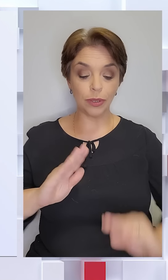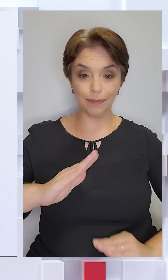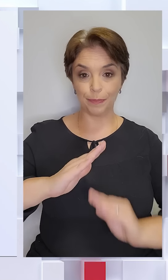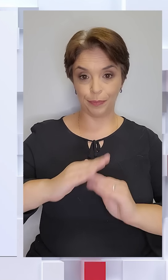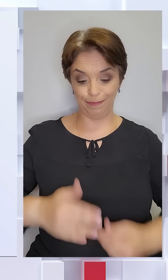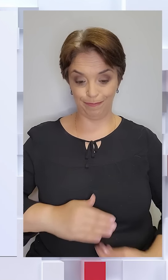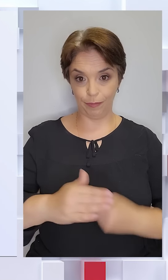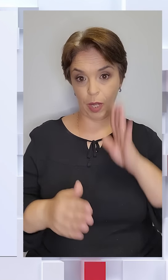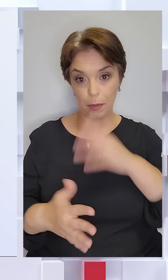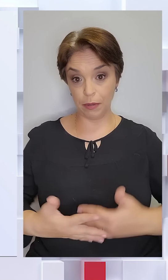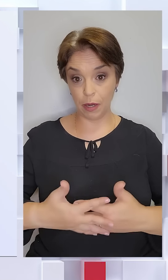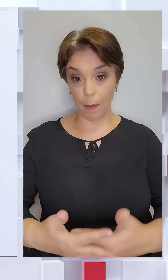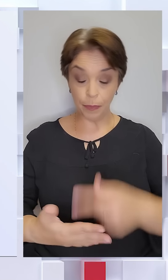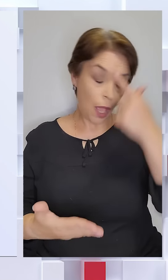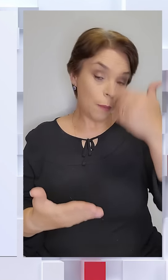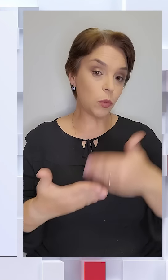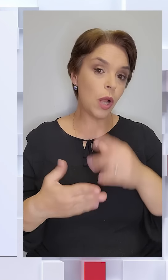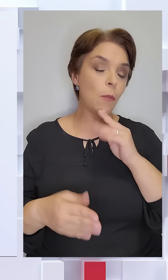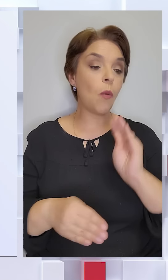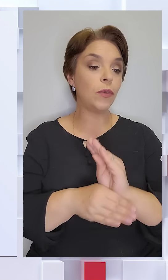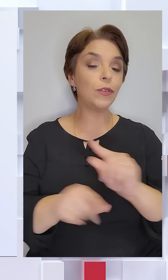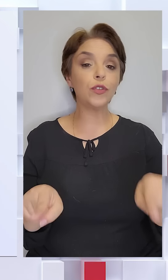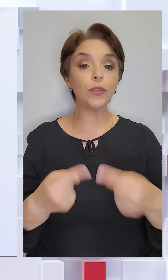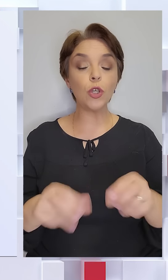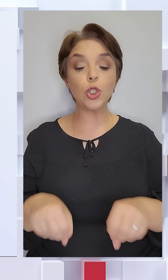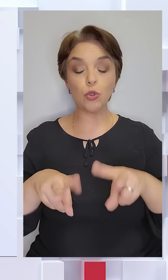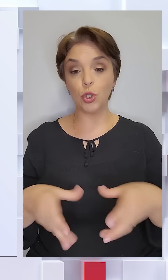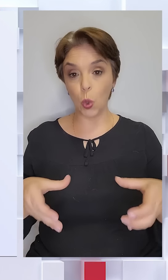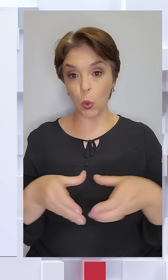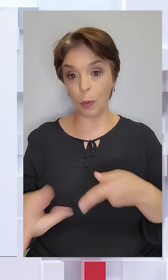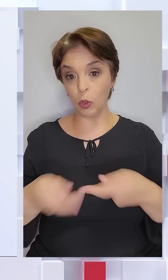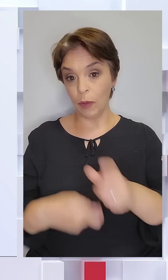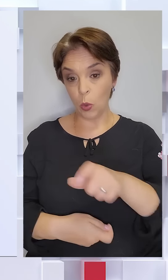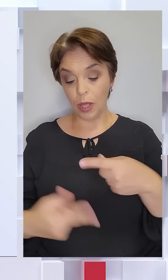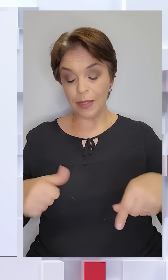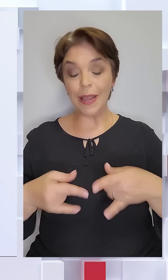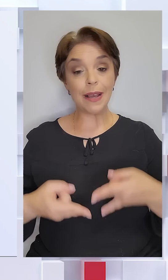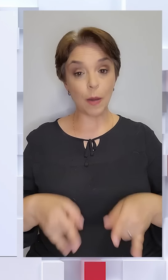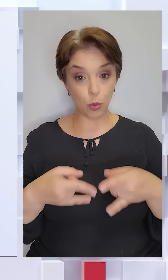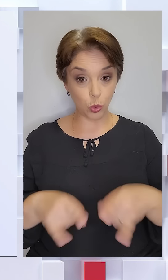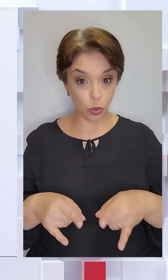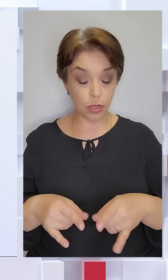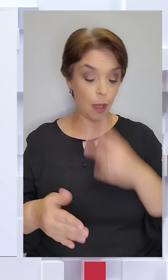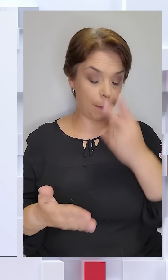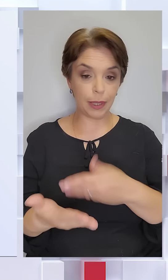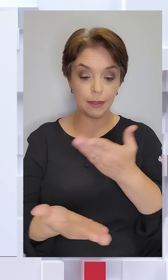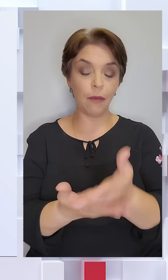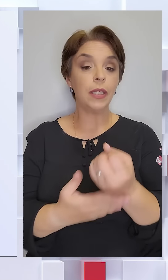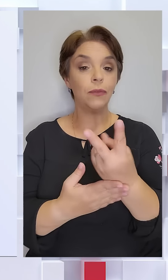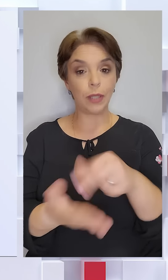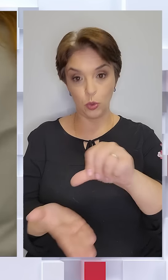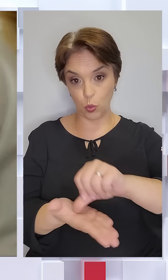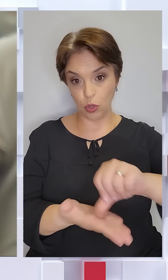їх сурогатним матерям. Підозра або обвинувачення у створенні злочинної групи і торгівлі людьми у сфері репродукції пред'явлено